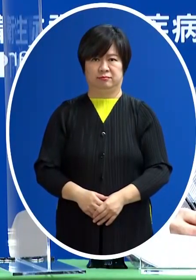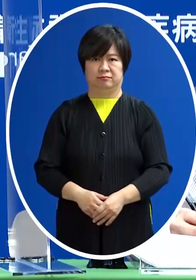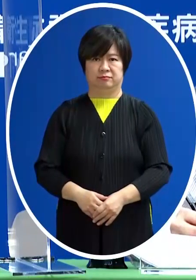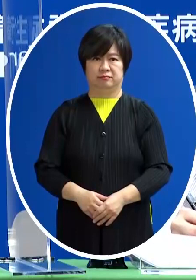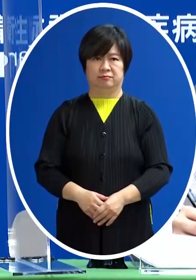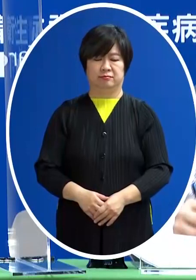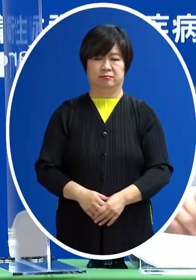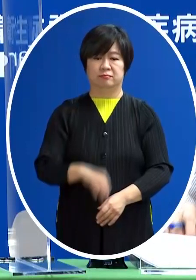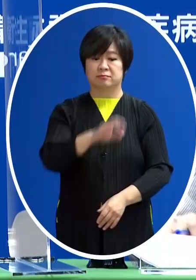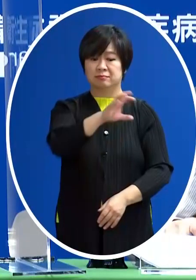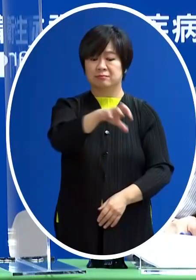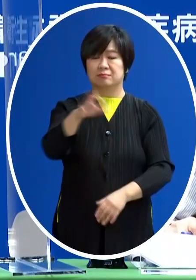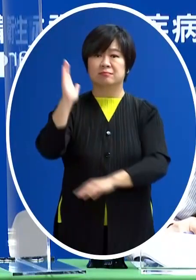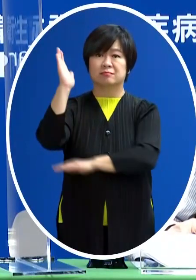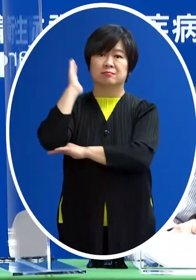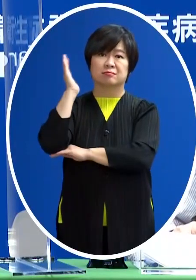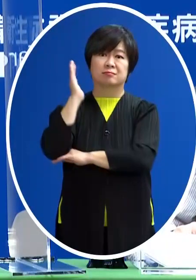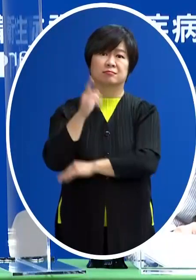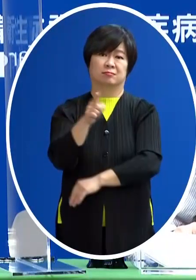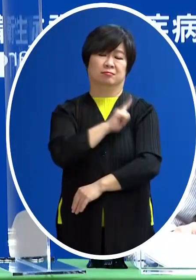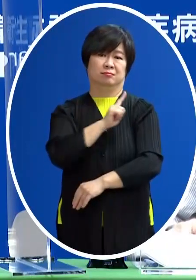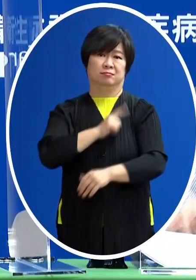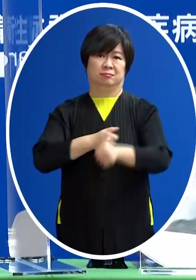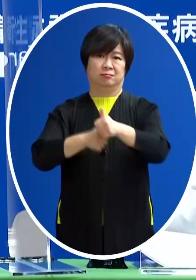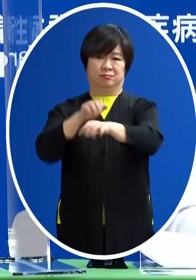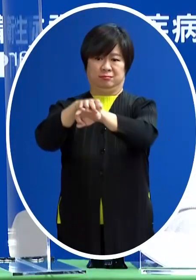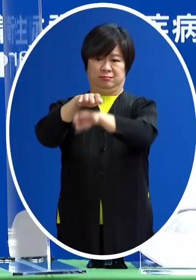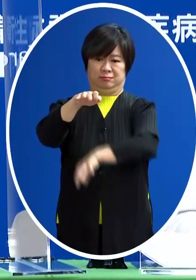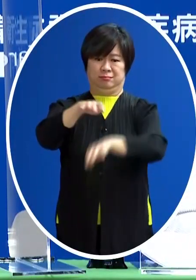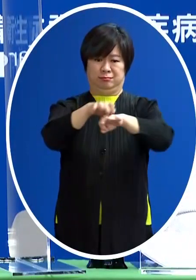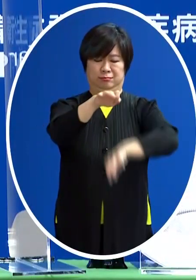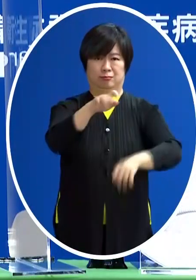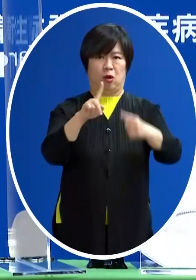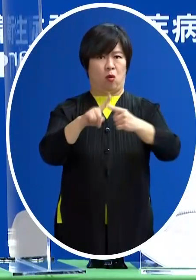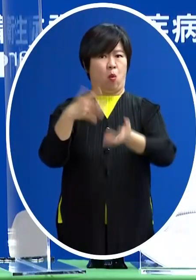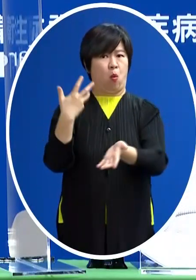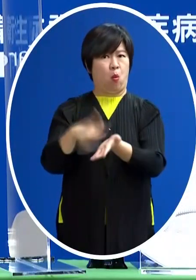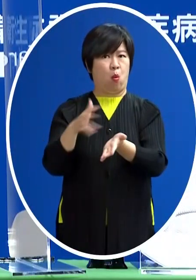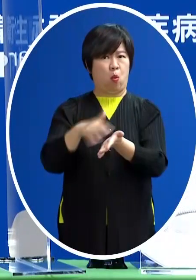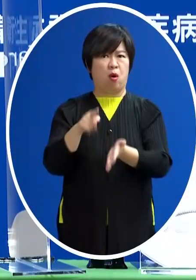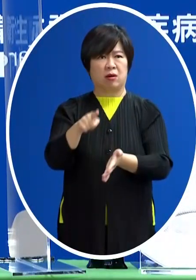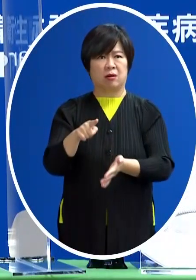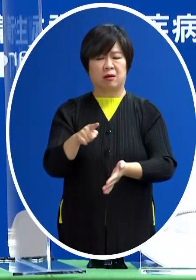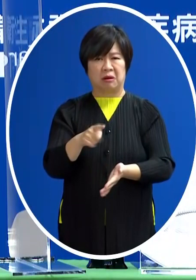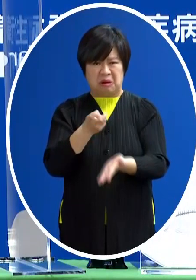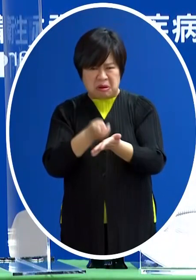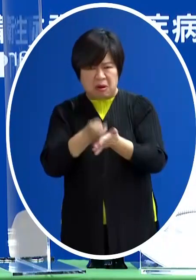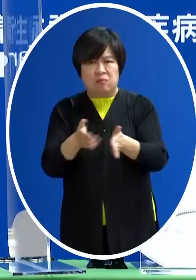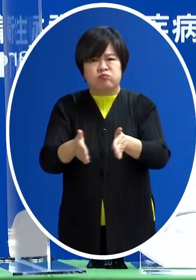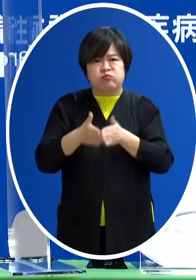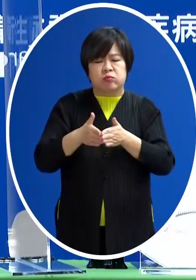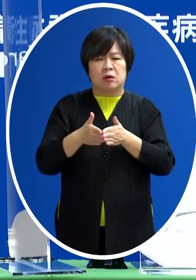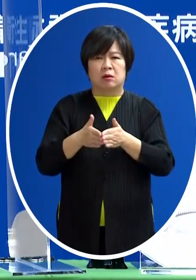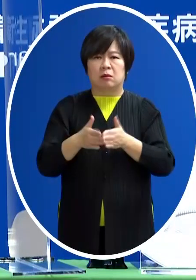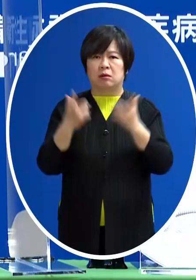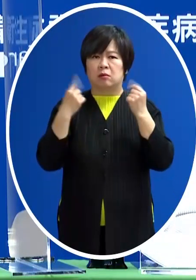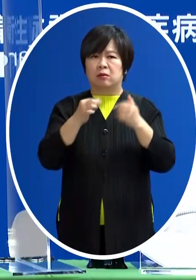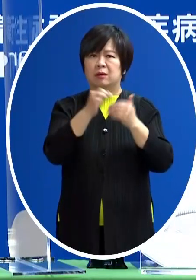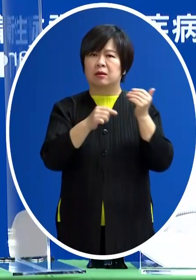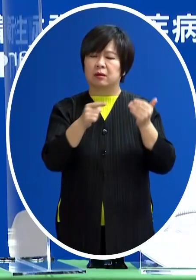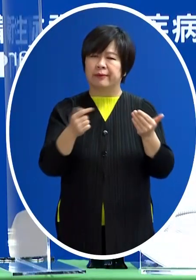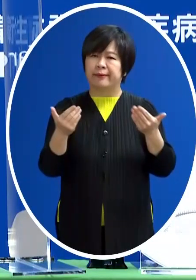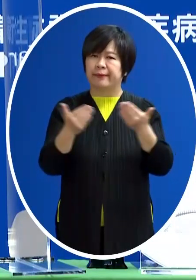所以有一些地方政府如果他自己框列的很大，或者他认为说有这样的一个必要，那跟这个原则不符的